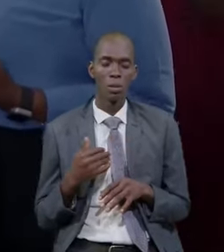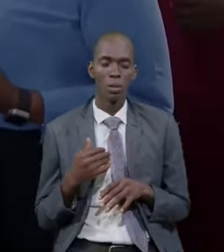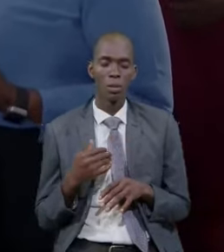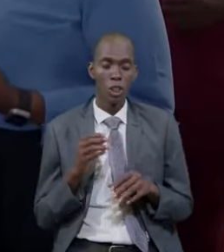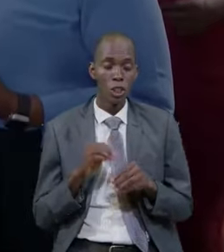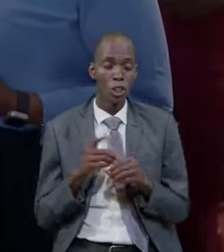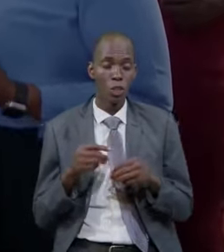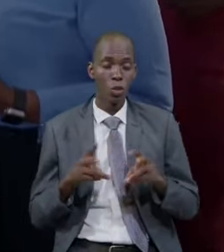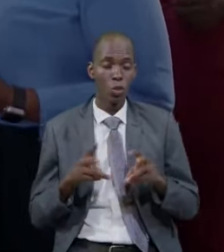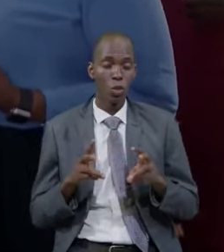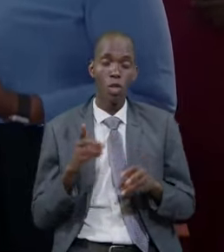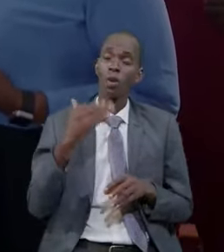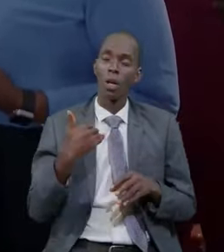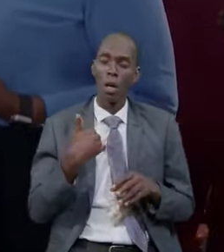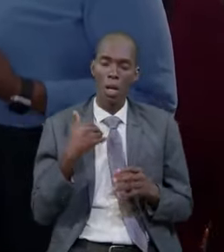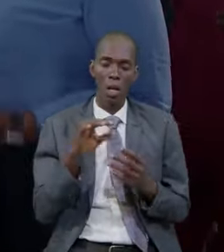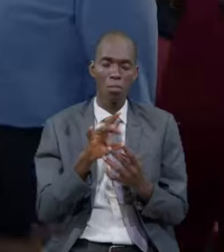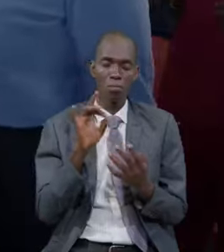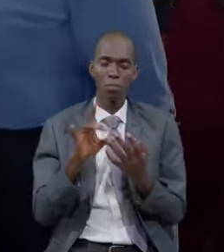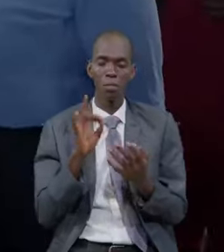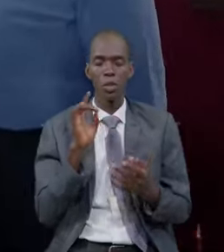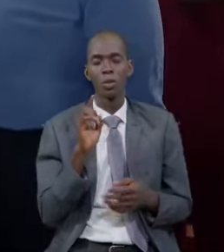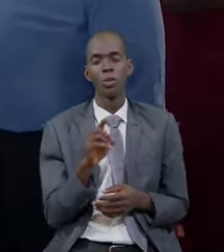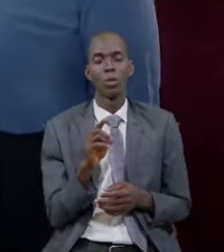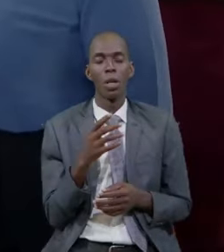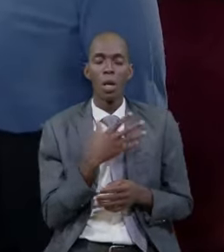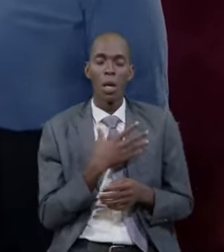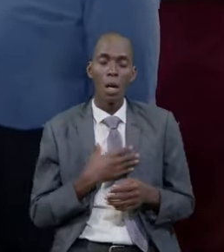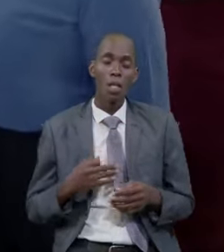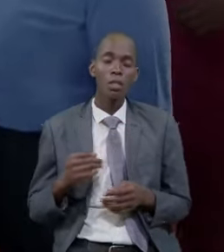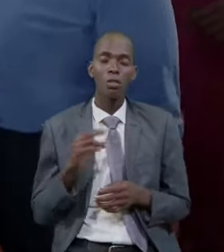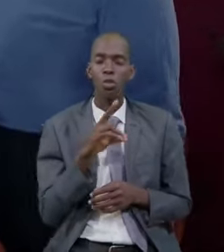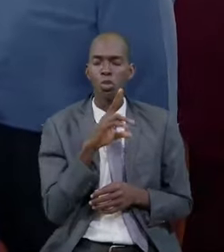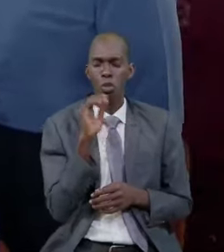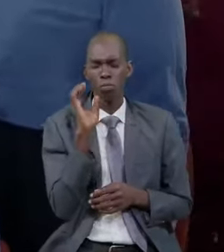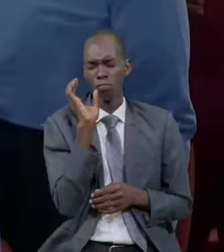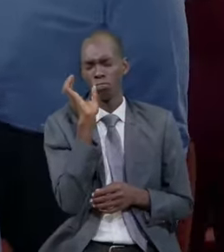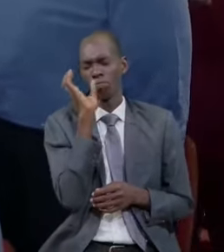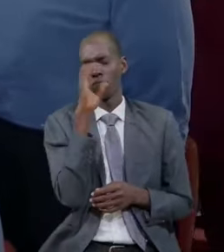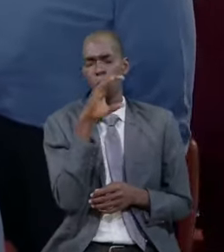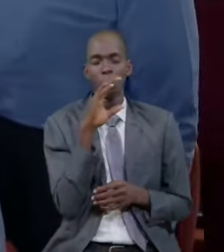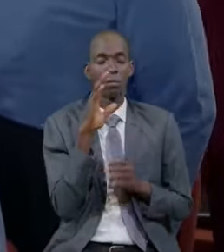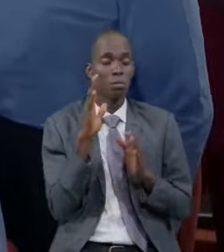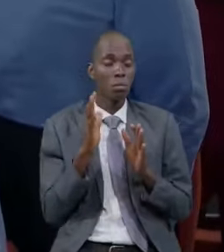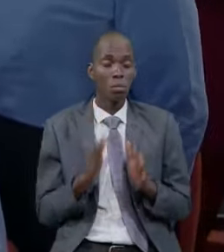dans la voie que Dieu a établie. Il n'y a aucun étranger dans ta vie